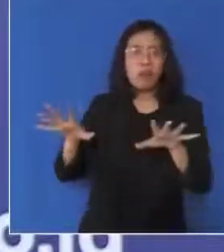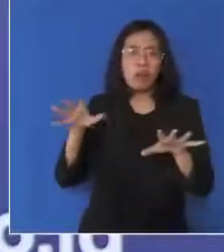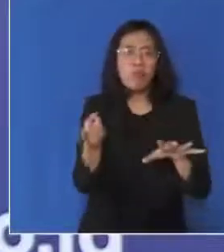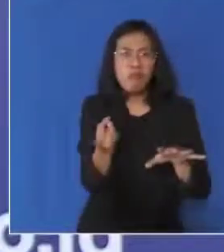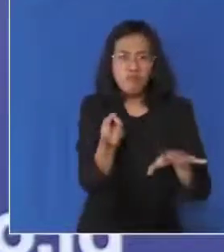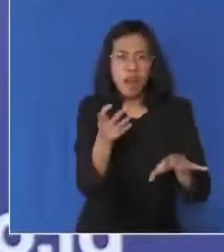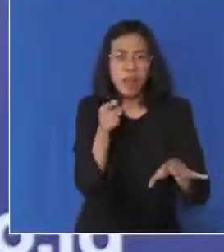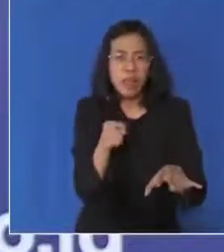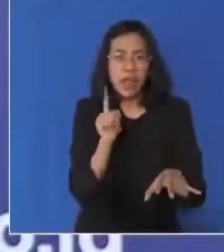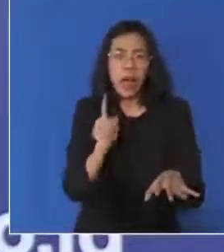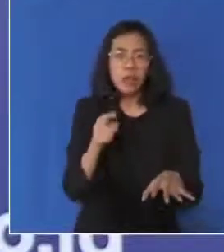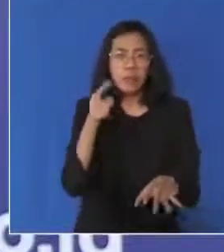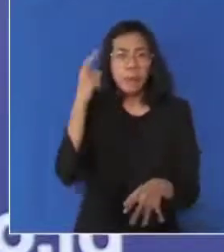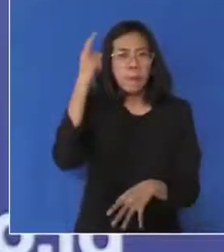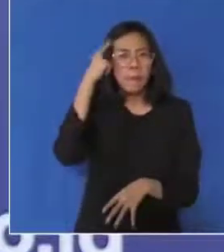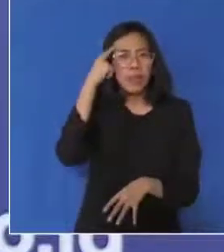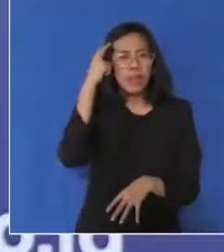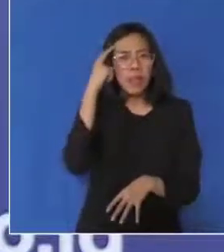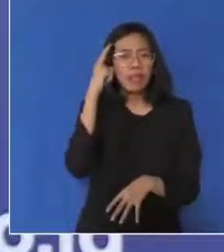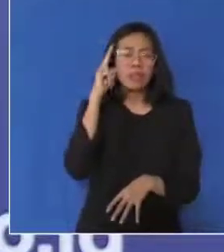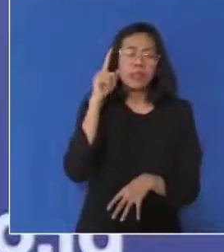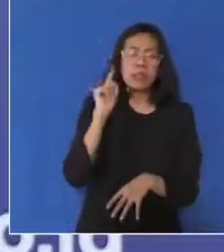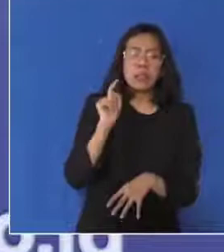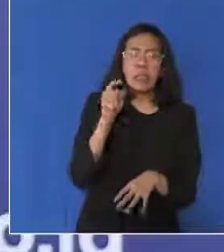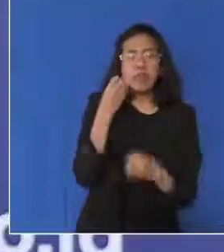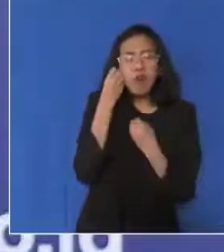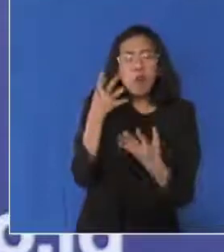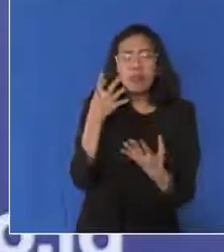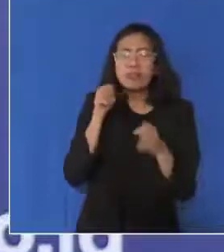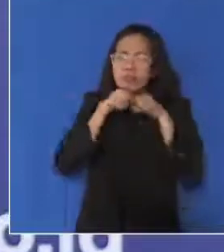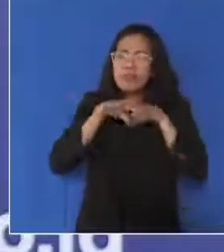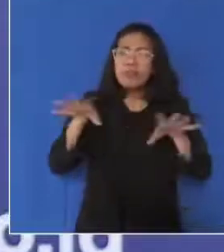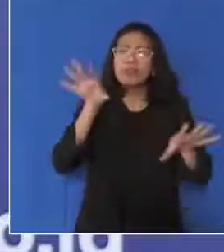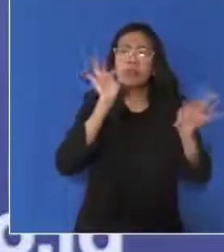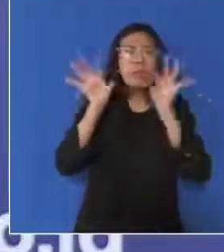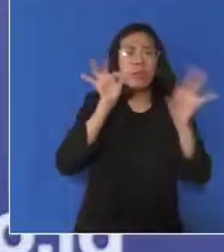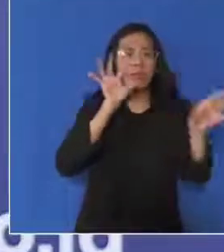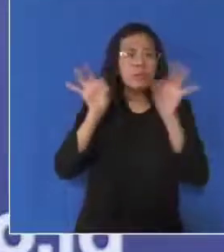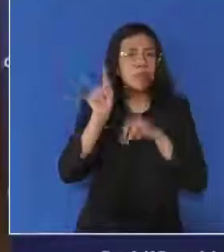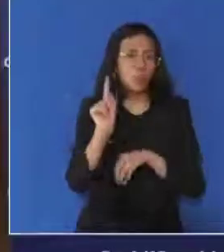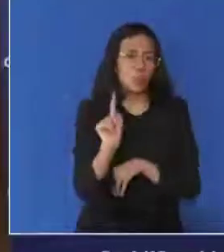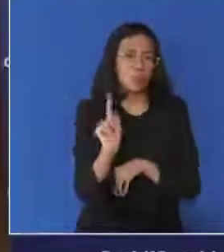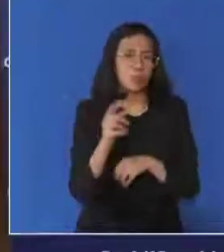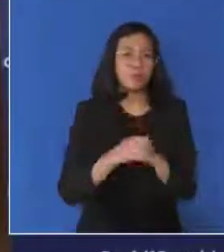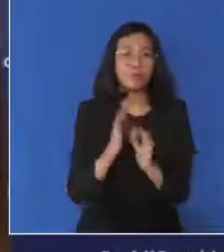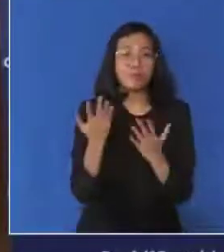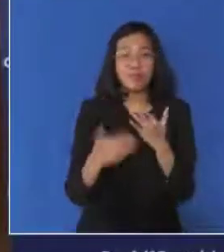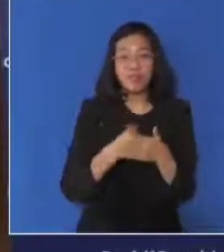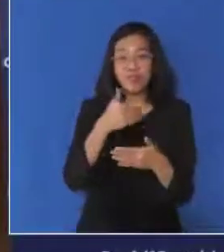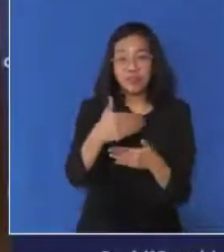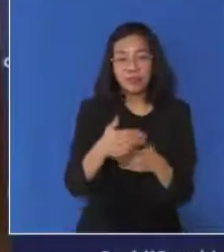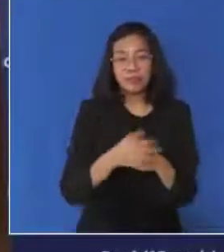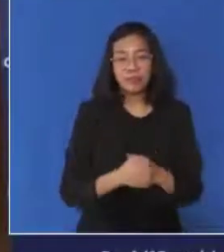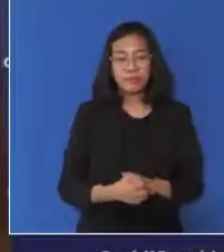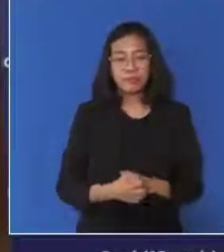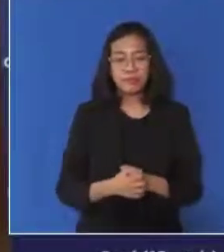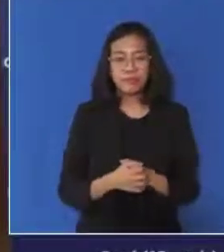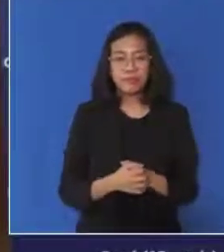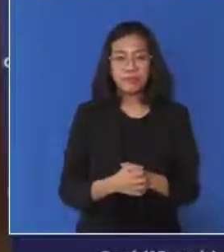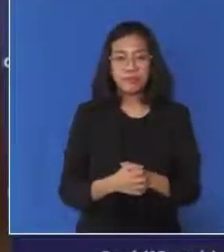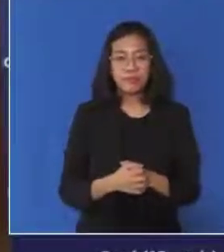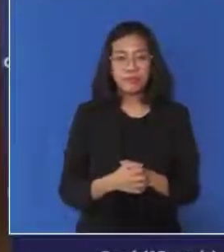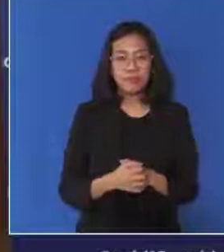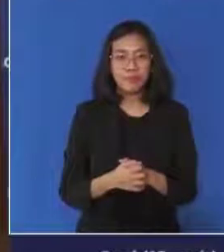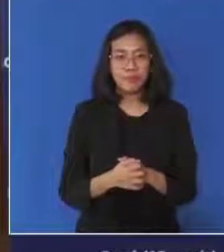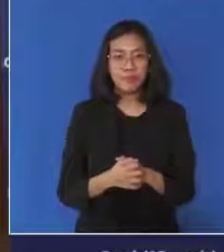yang bisa dia berikan sebagai pengaruh yang baik dan benar bagi para followers-nya nah ini kita kembali ya ke